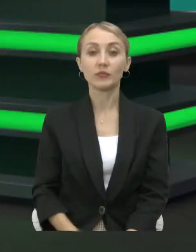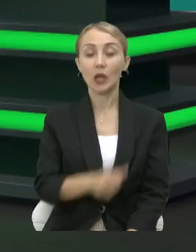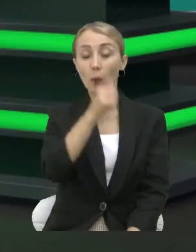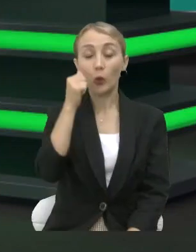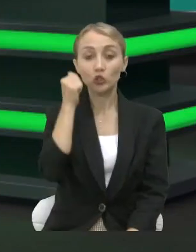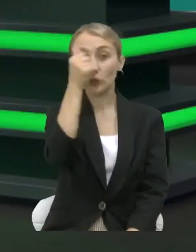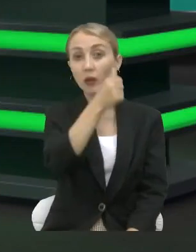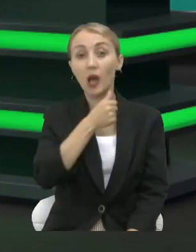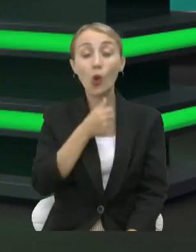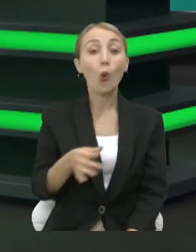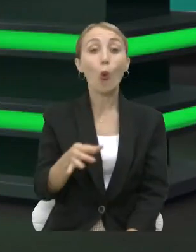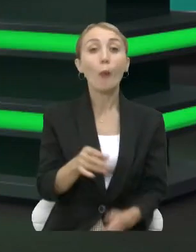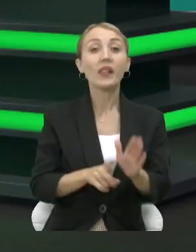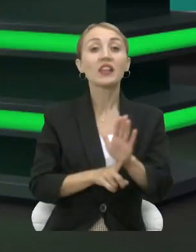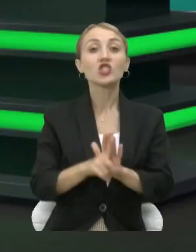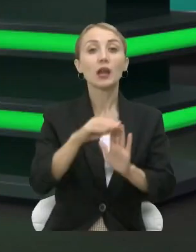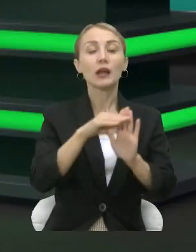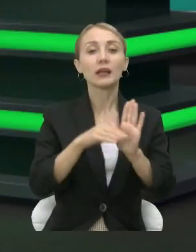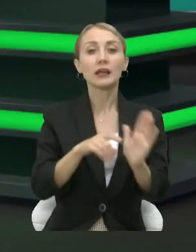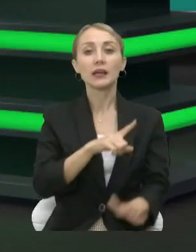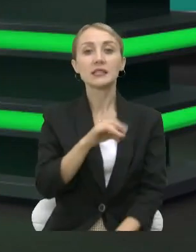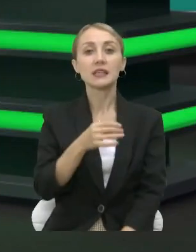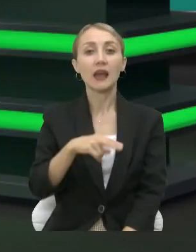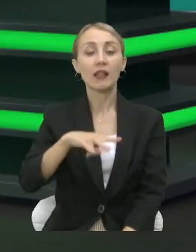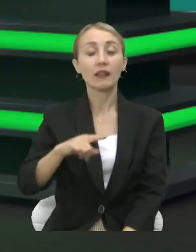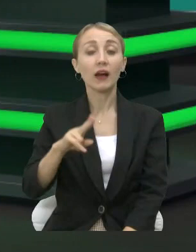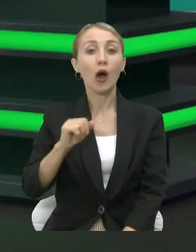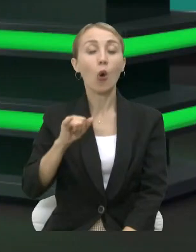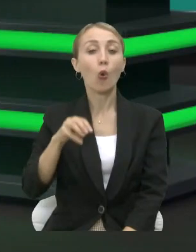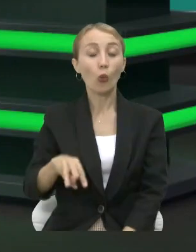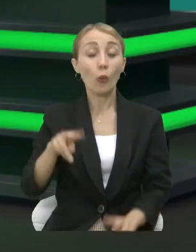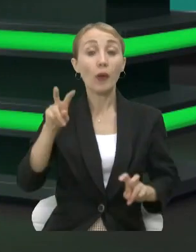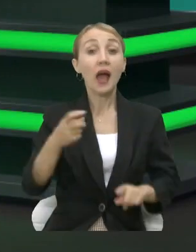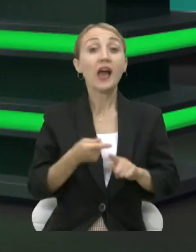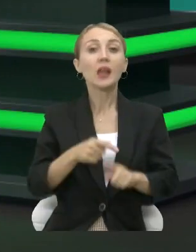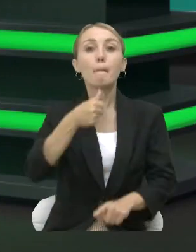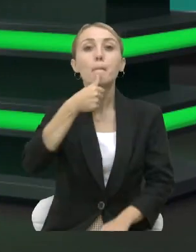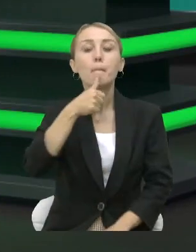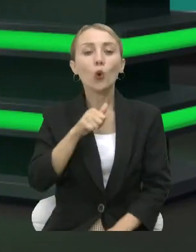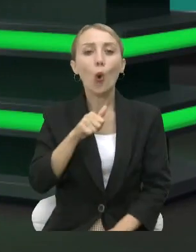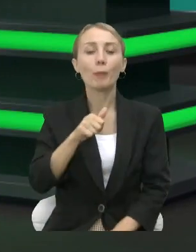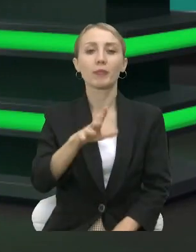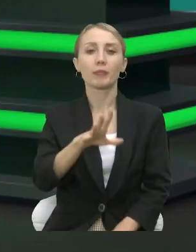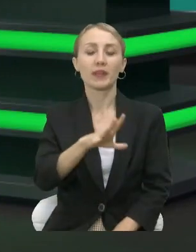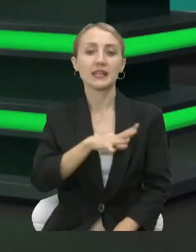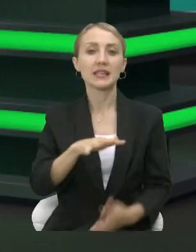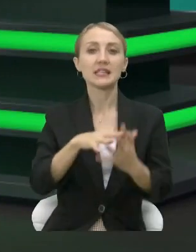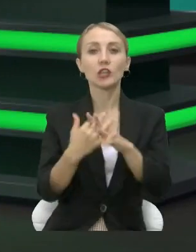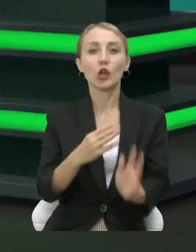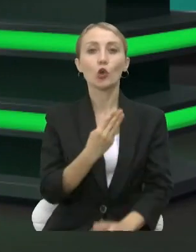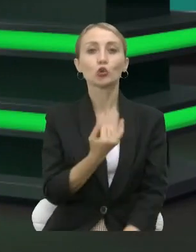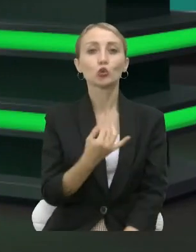В прошлом году в регионе стартовала программа «Диалог Каум». Первоначально в пилотном режиме ее успешно опробировали в селе